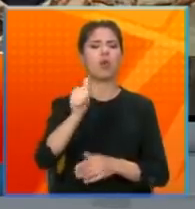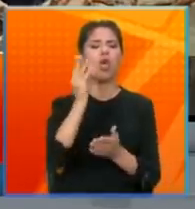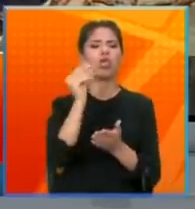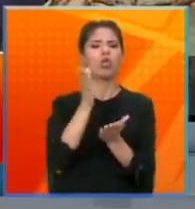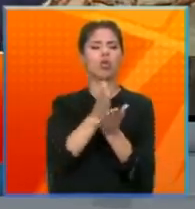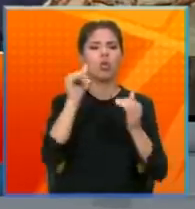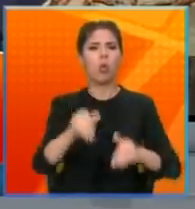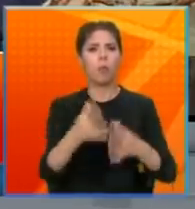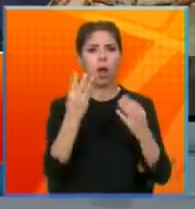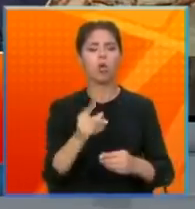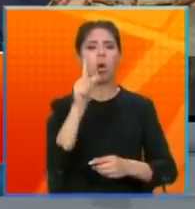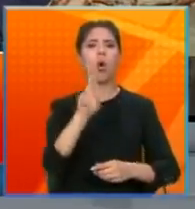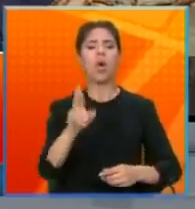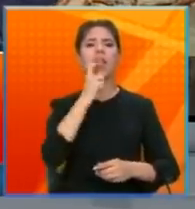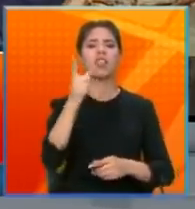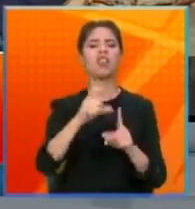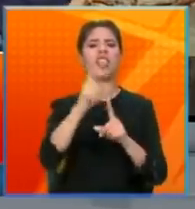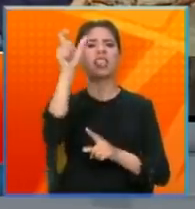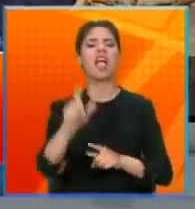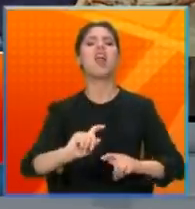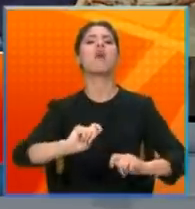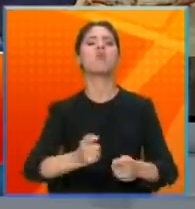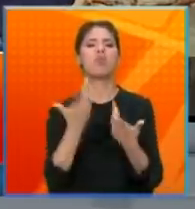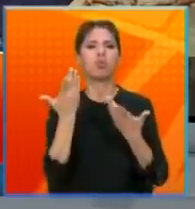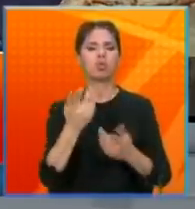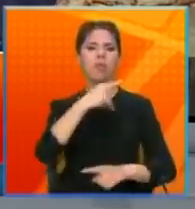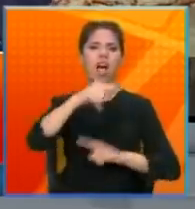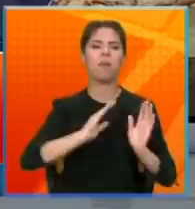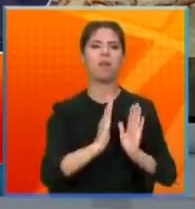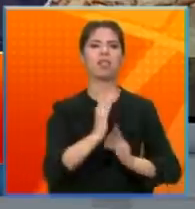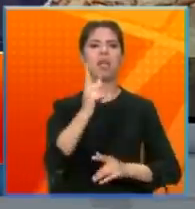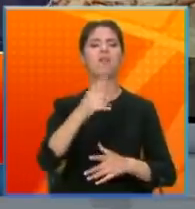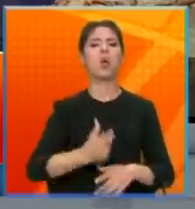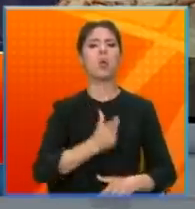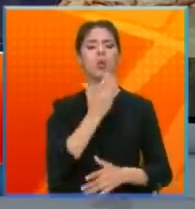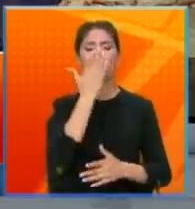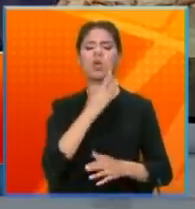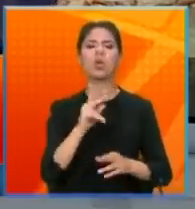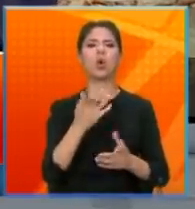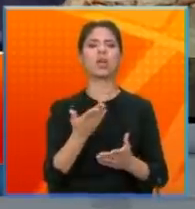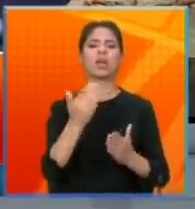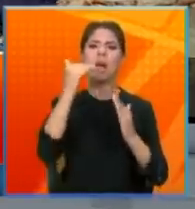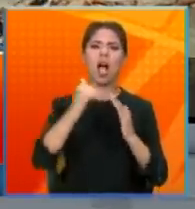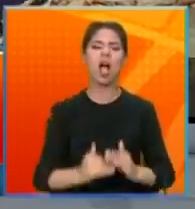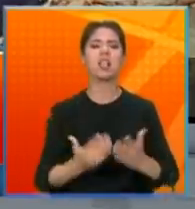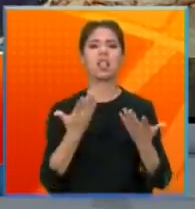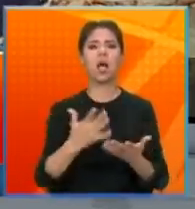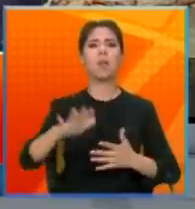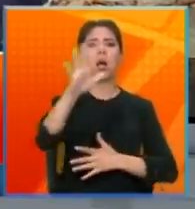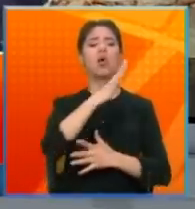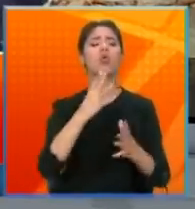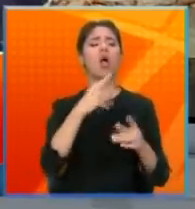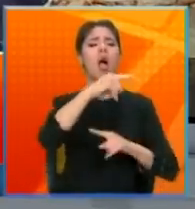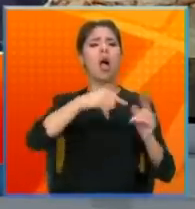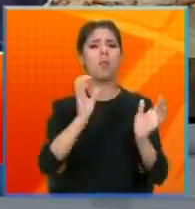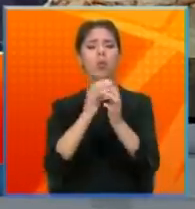kişi. Henüz 17'sindeki derya hala bulunamadı. Umutlar artık neredeyse yok denecek kadar azaldı ancak onlarca kişiden oluşan